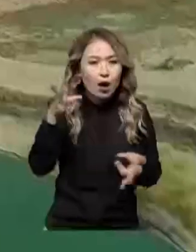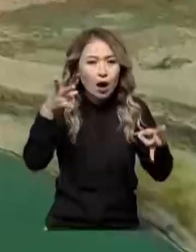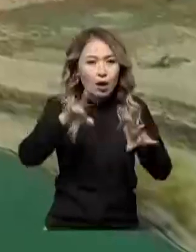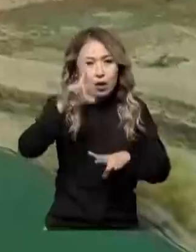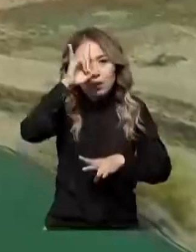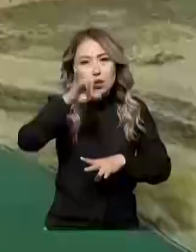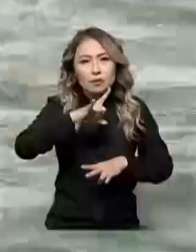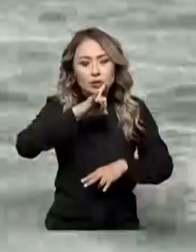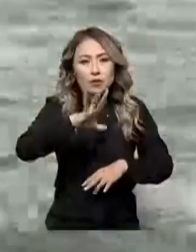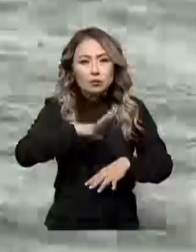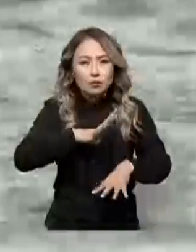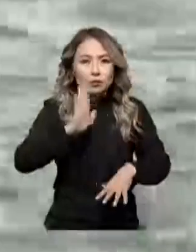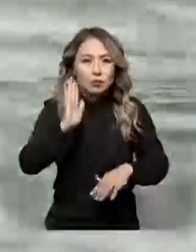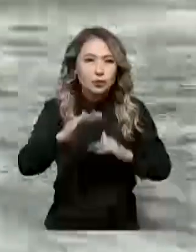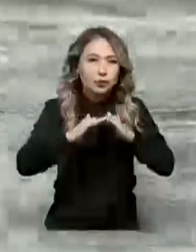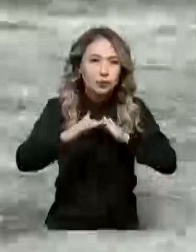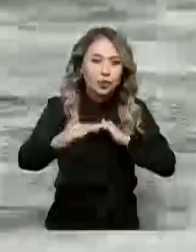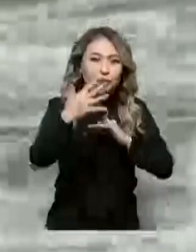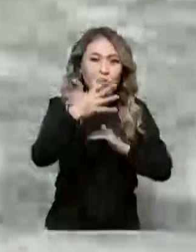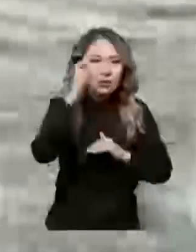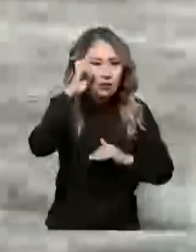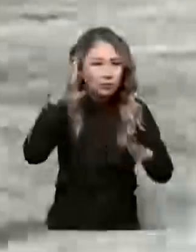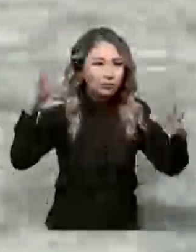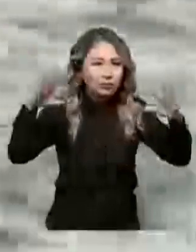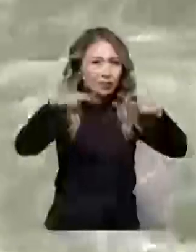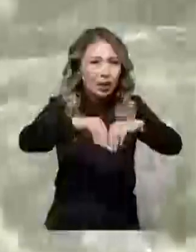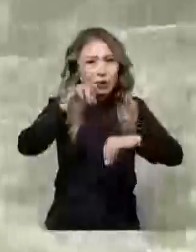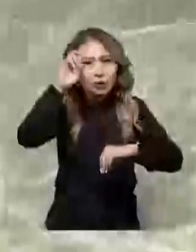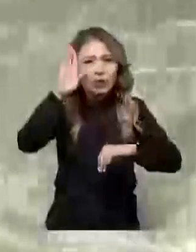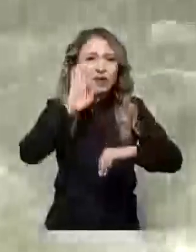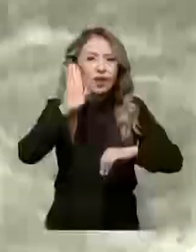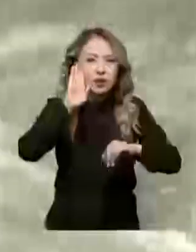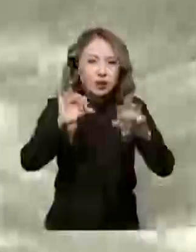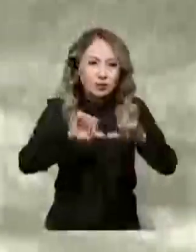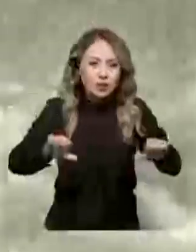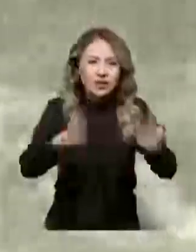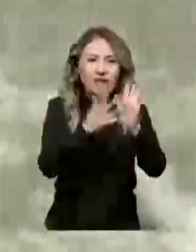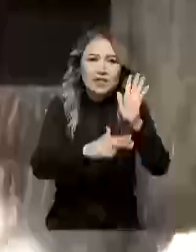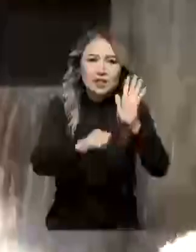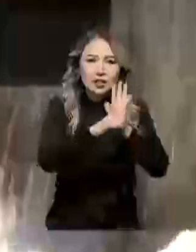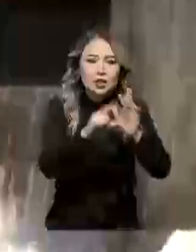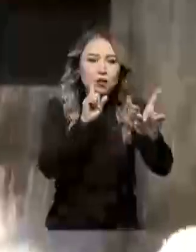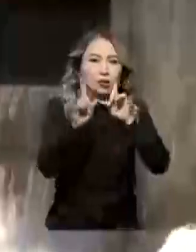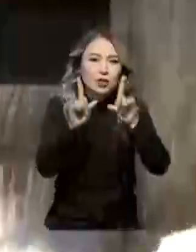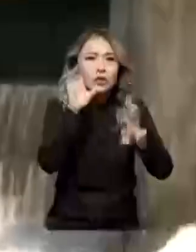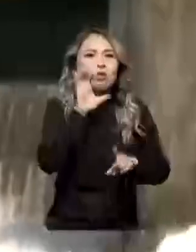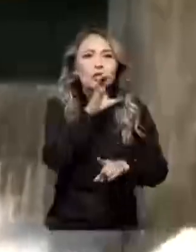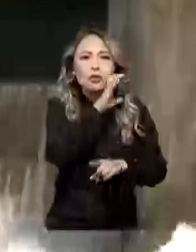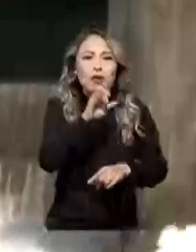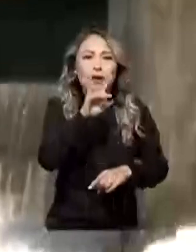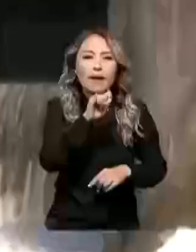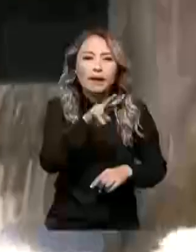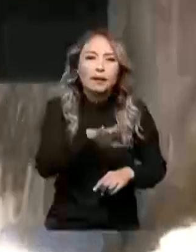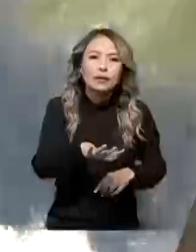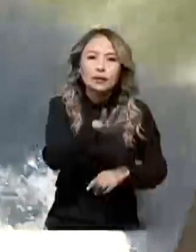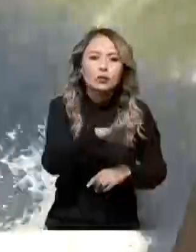қалғаны Қазақстанда қалыптасады. Құрамына 5 ел кіретін мемлекет аралық су шаруашылығы комиссияның 86-шы отырысында солтүстік